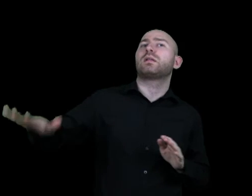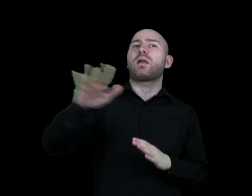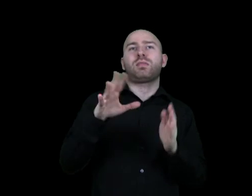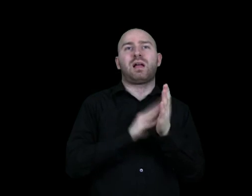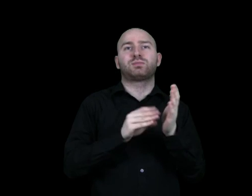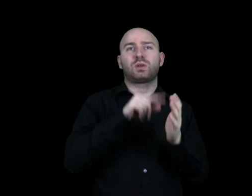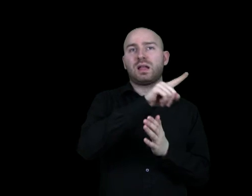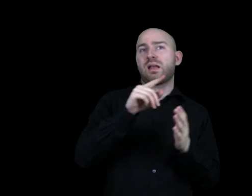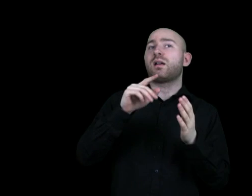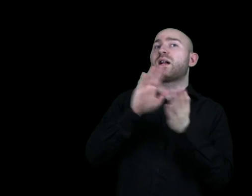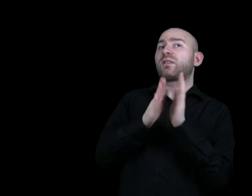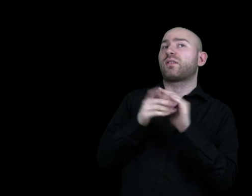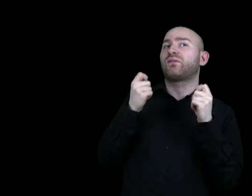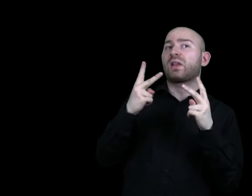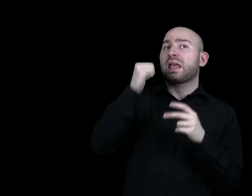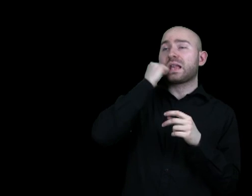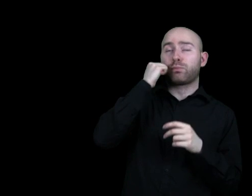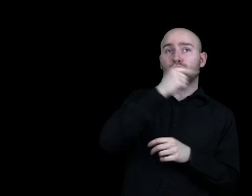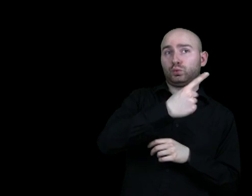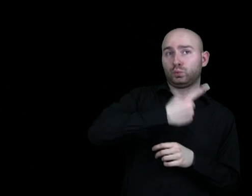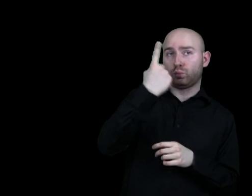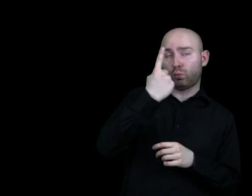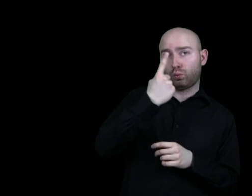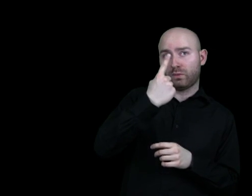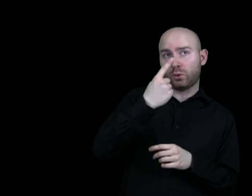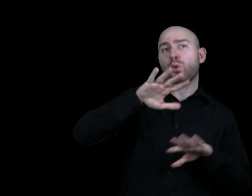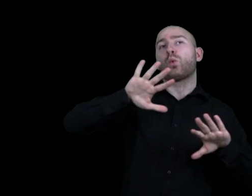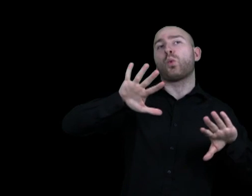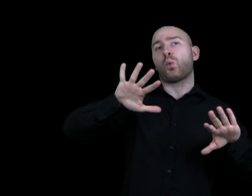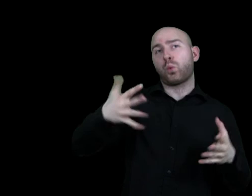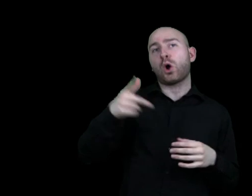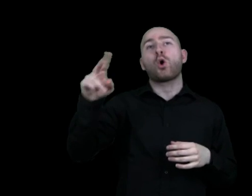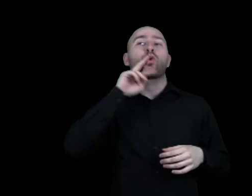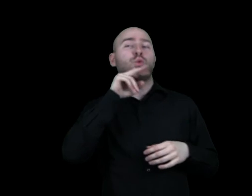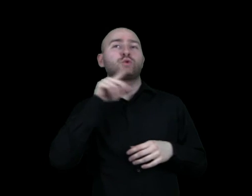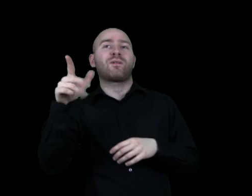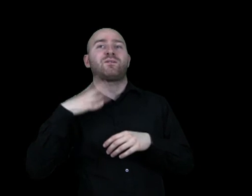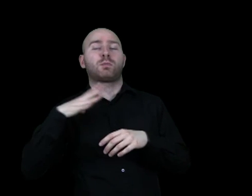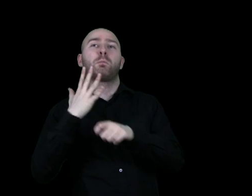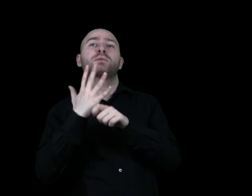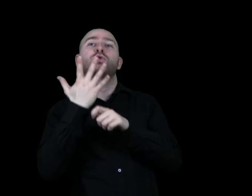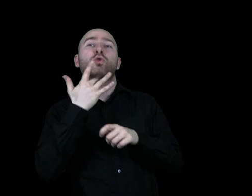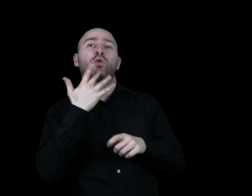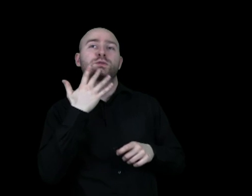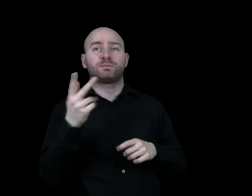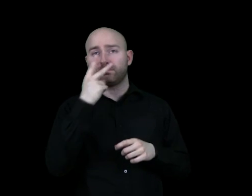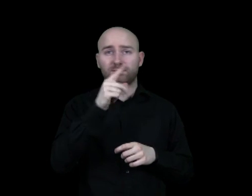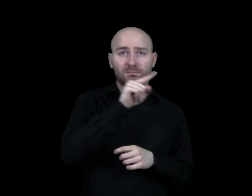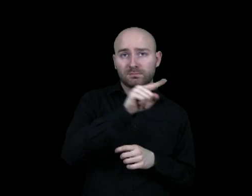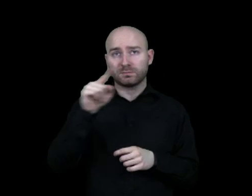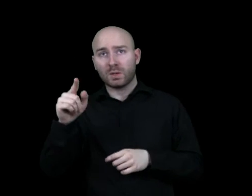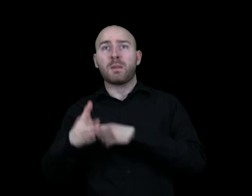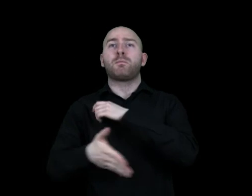rynkowa tego, jabłka, to 1 zł, a wartość rynkowa gruszki jest równa 50